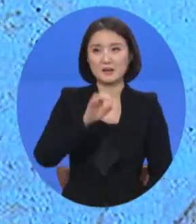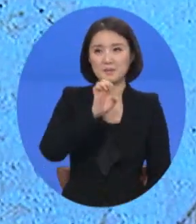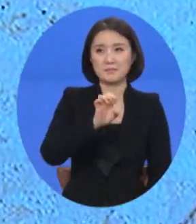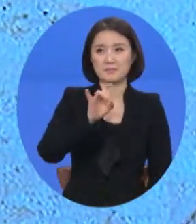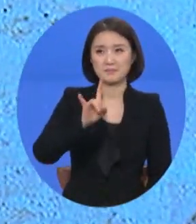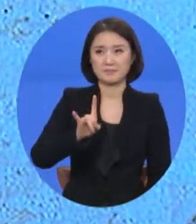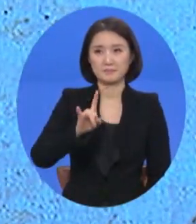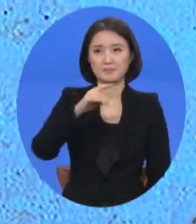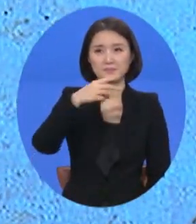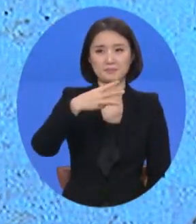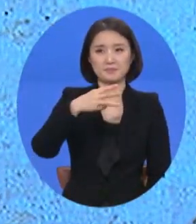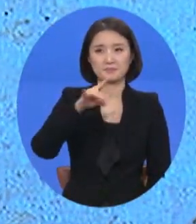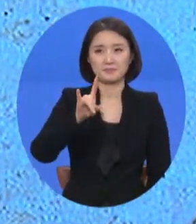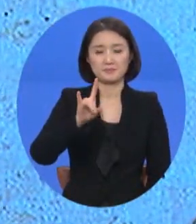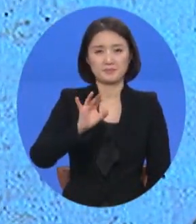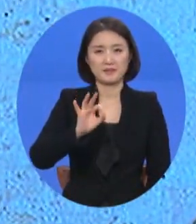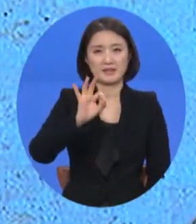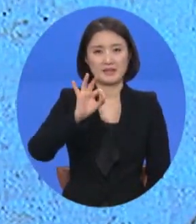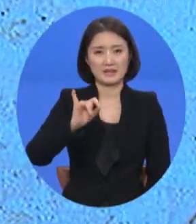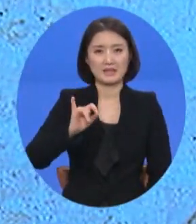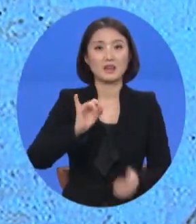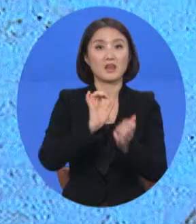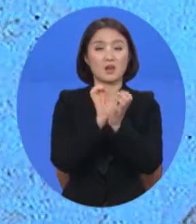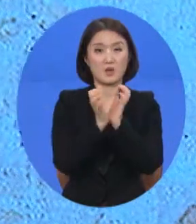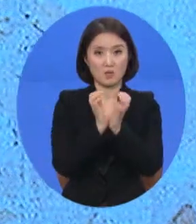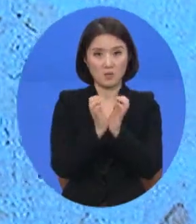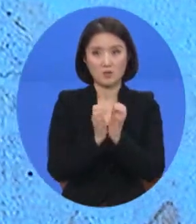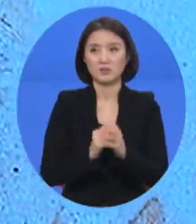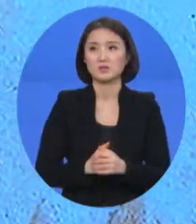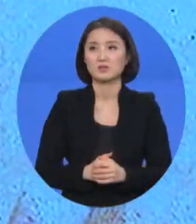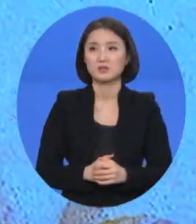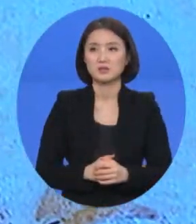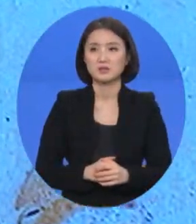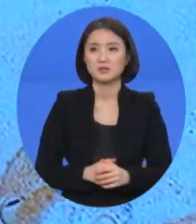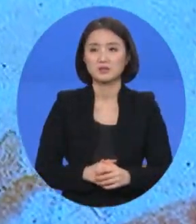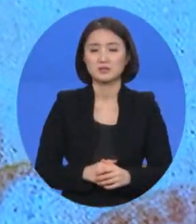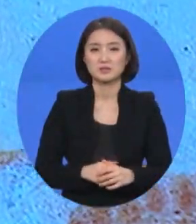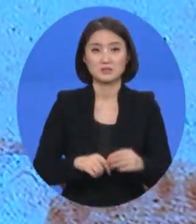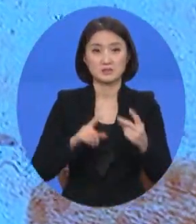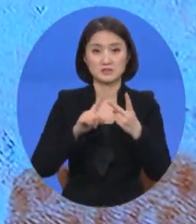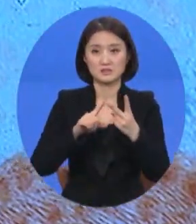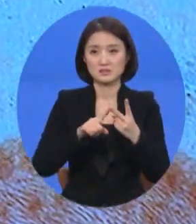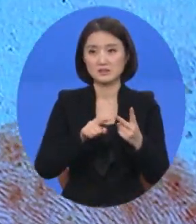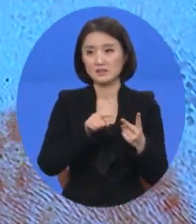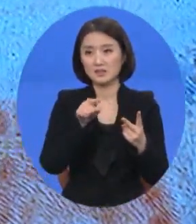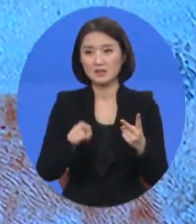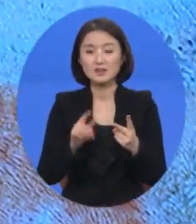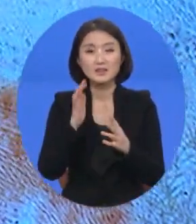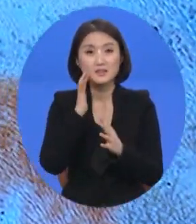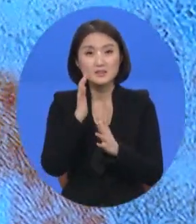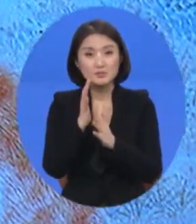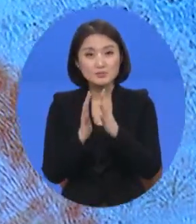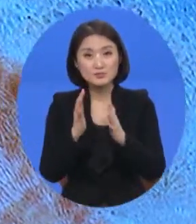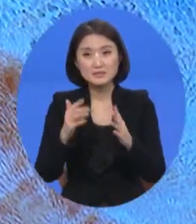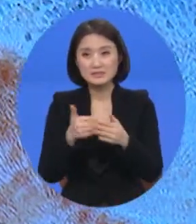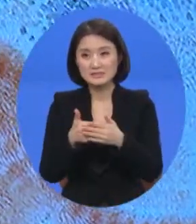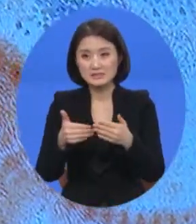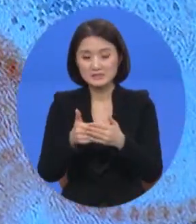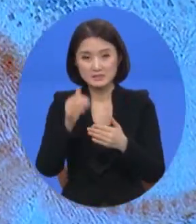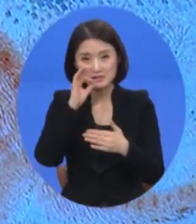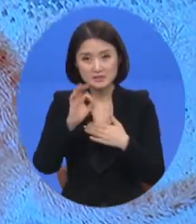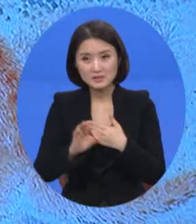여러분 패랭이 꽃을 그렸습니다 다음에 파이가 있고 그 옆에 풀이나 이는 바닥에 이렇게